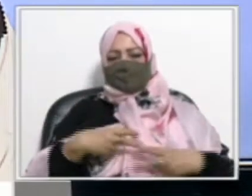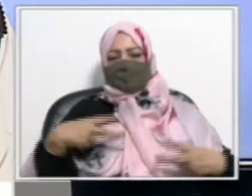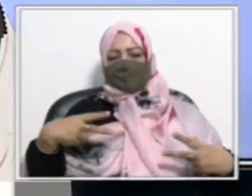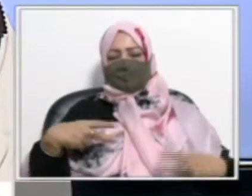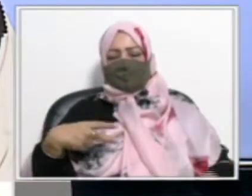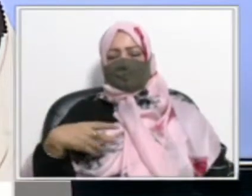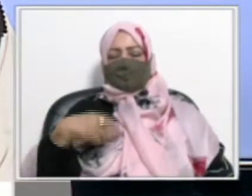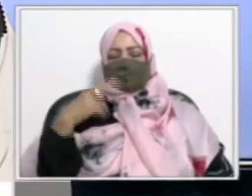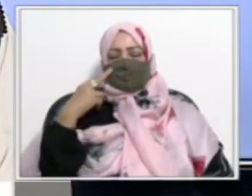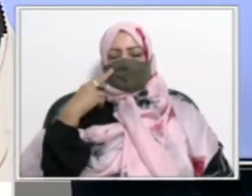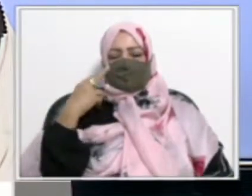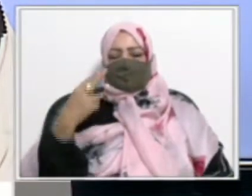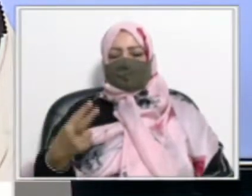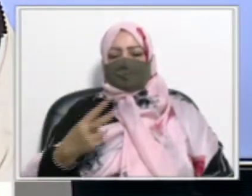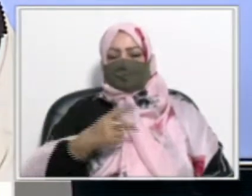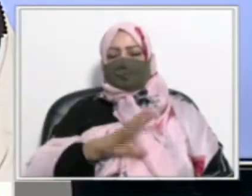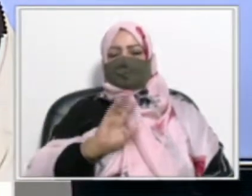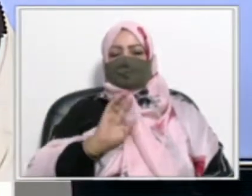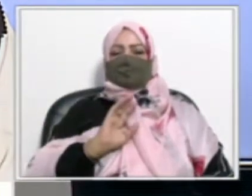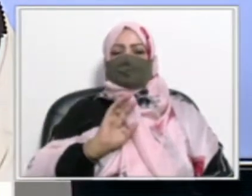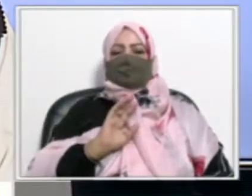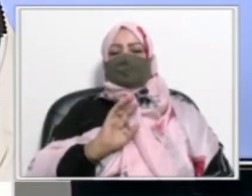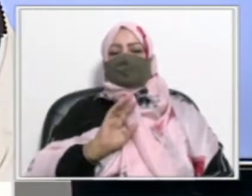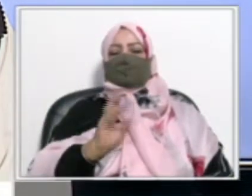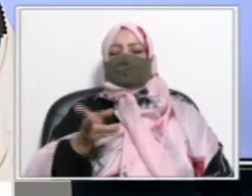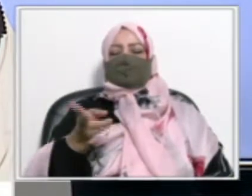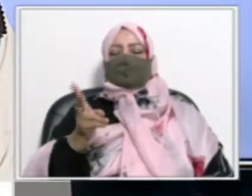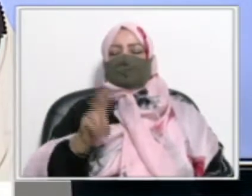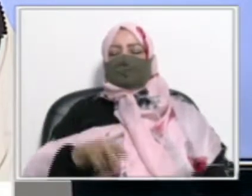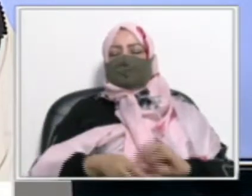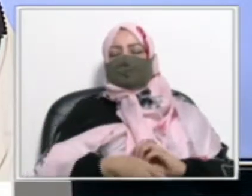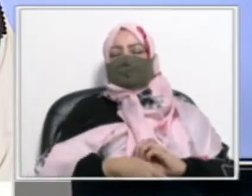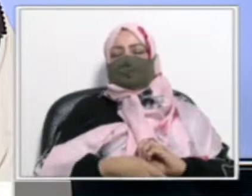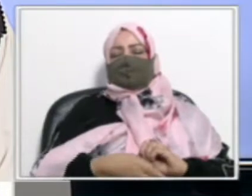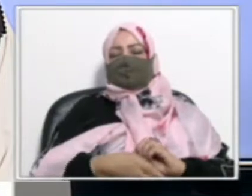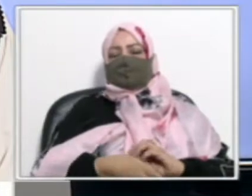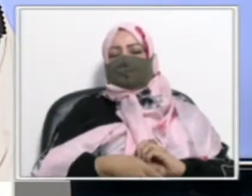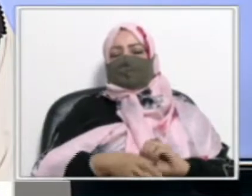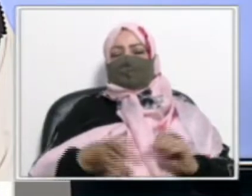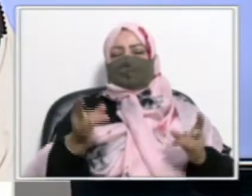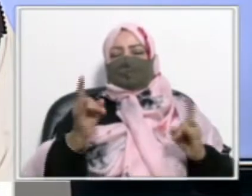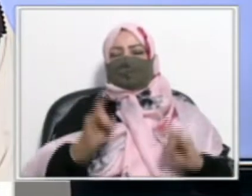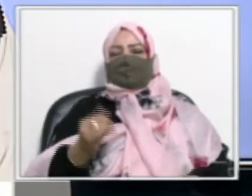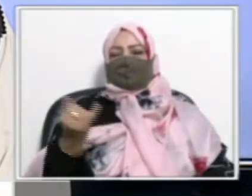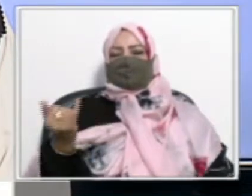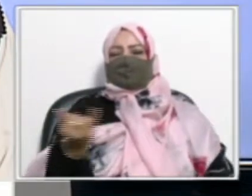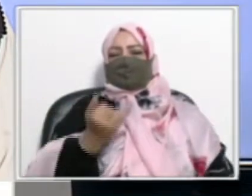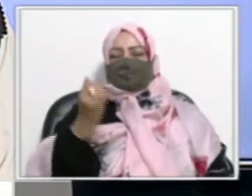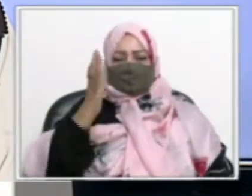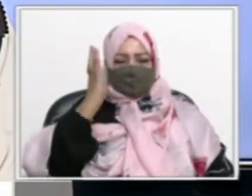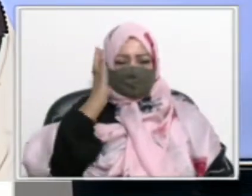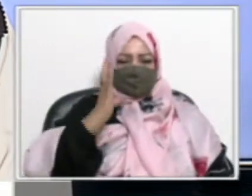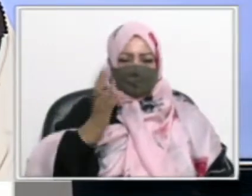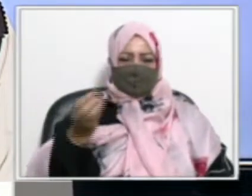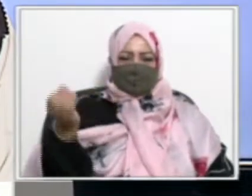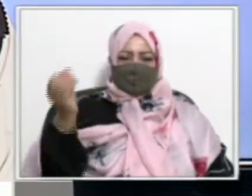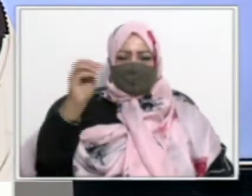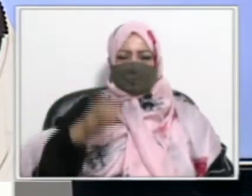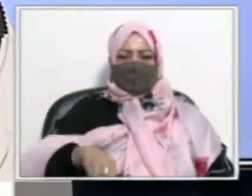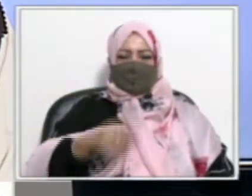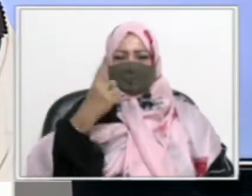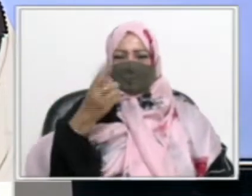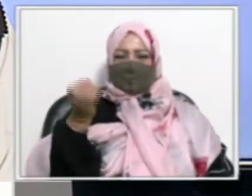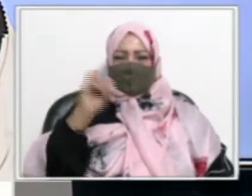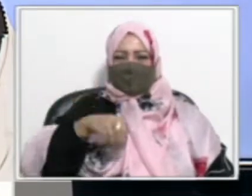زيادة عن الصلاة أركانها وهيئاتها وإضافة زائدة عن